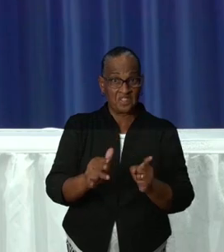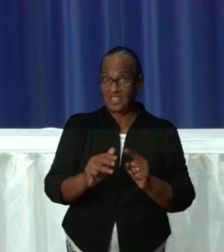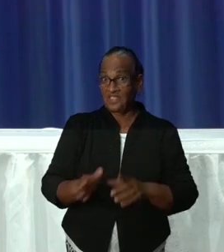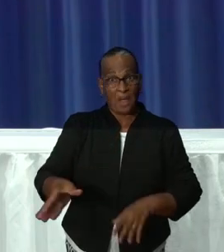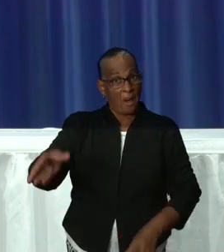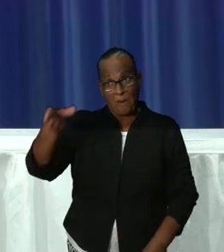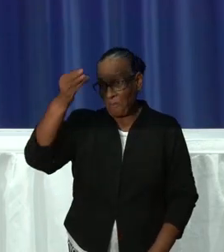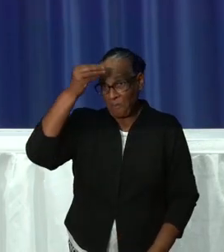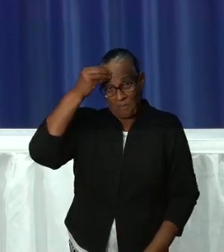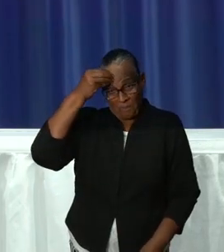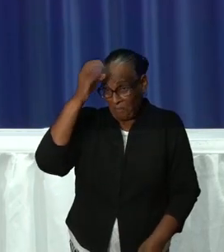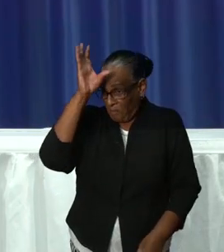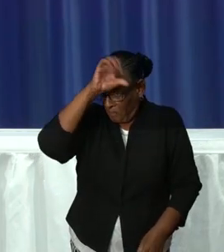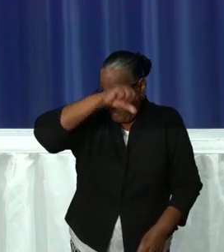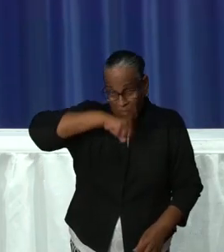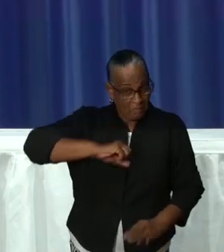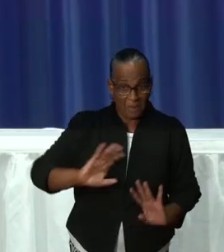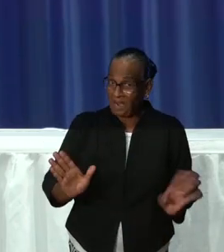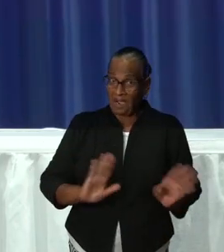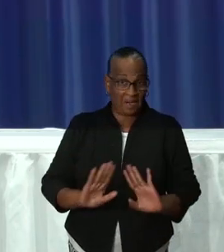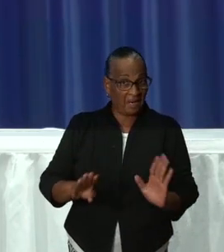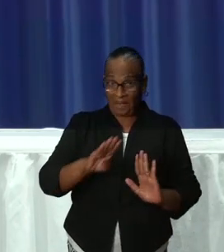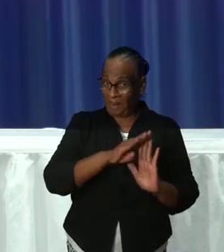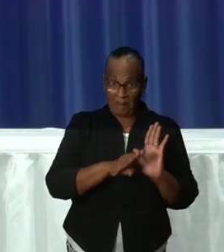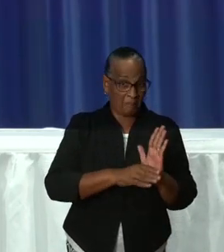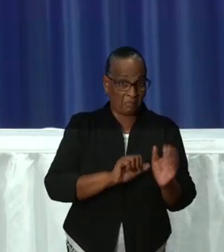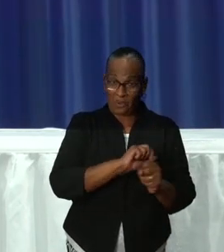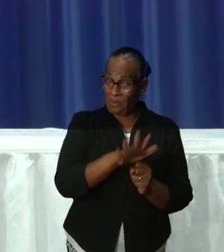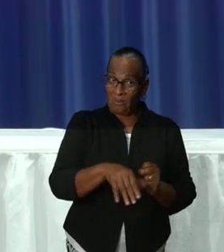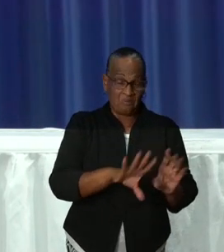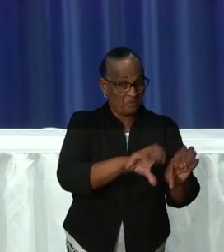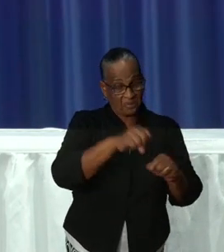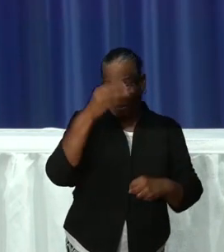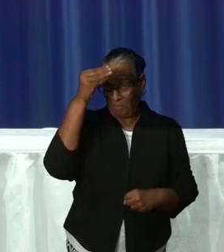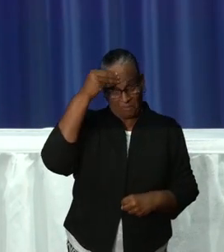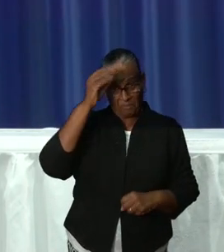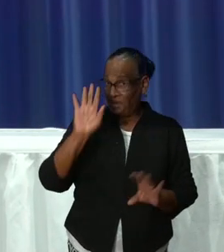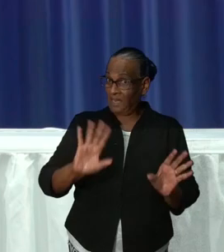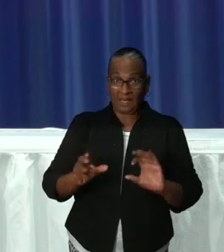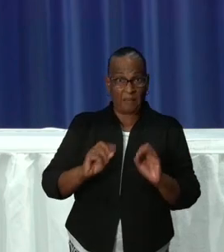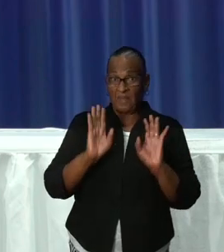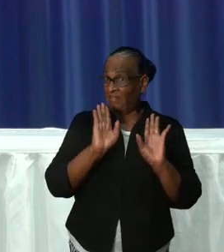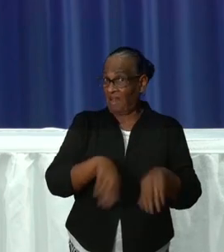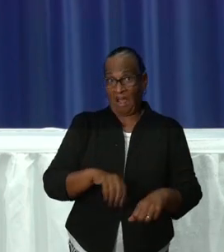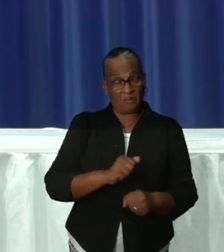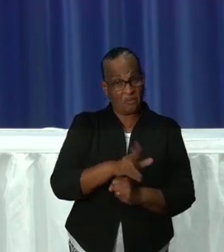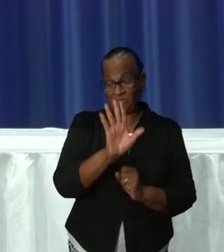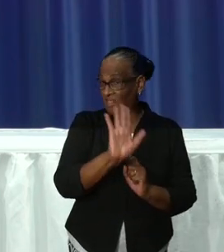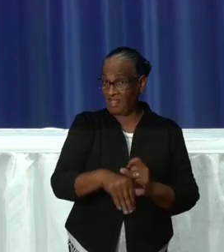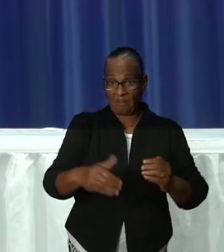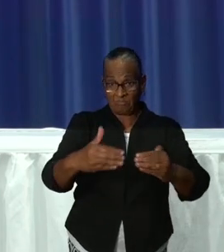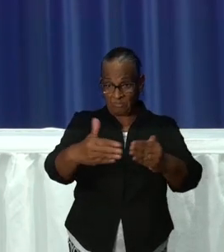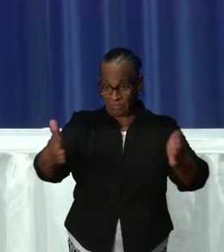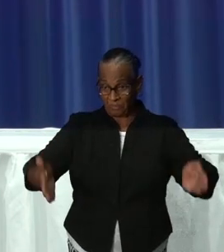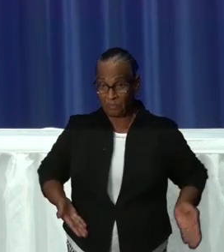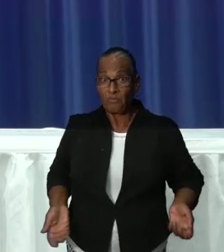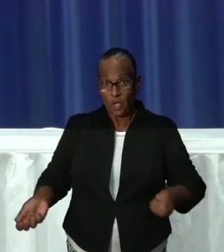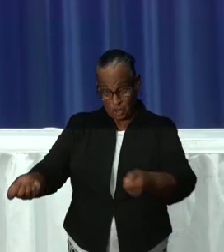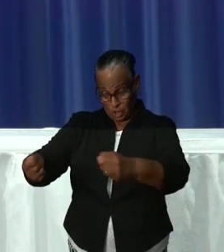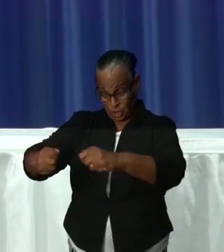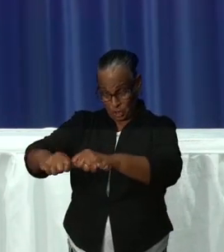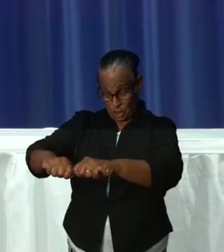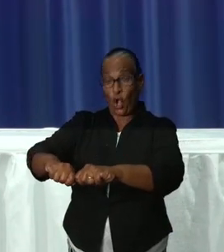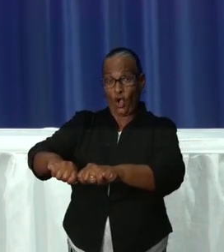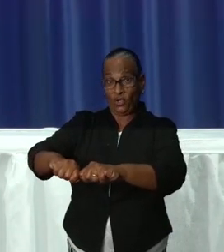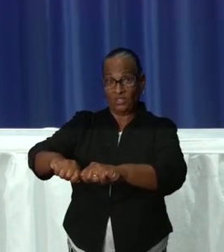is doorgedrongen tot die mensen. De grenzen zijn gesloten. De regering heeft aangekondigd dat